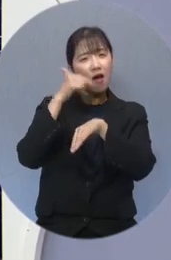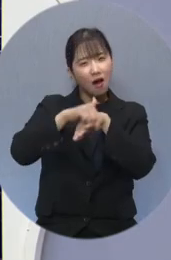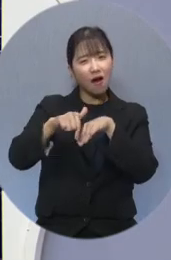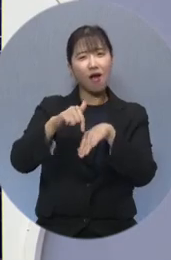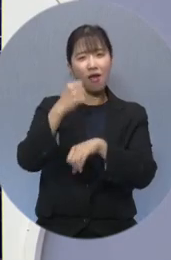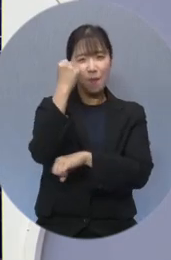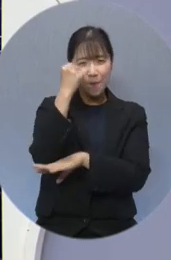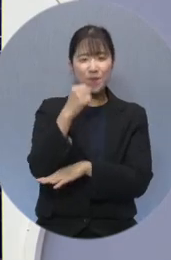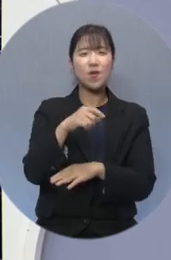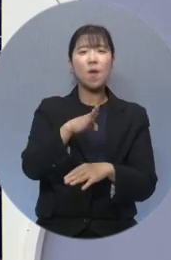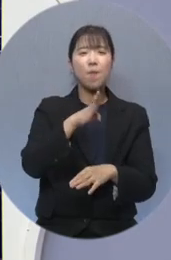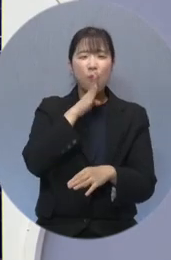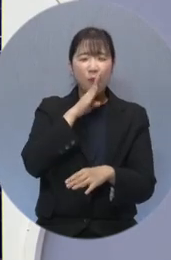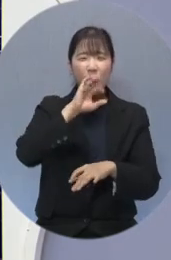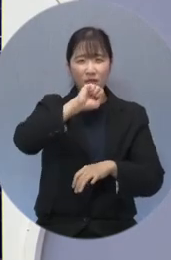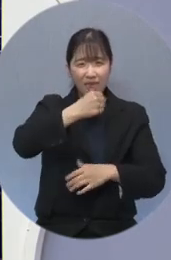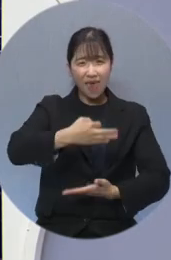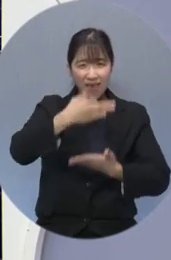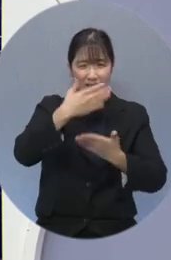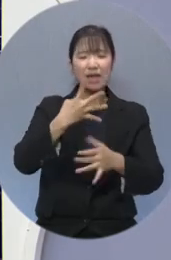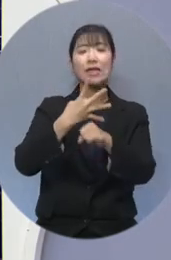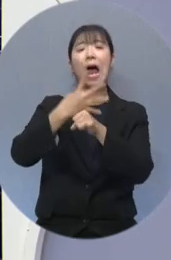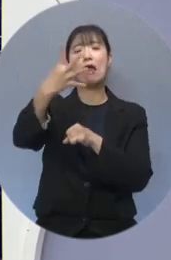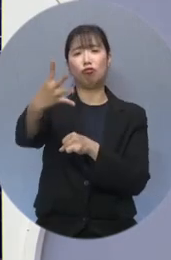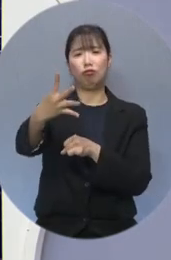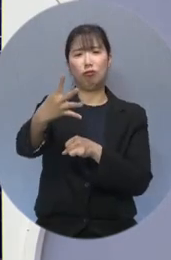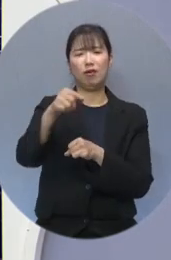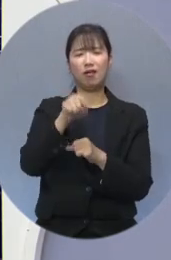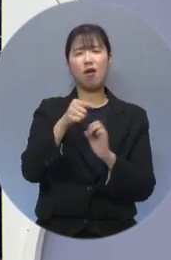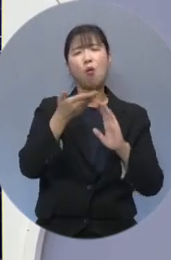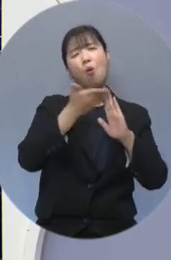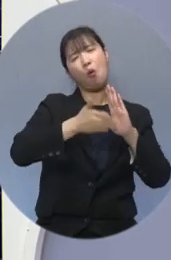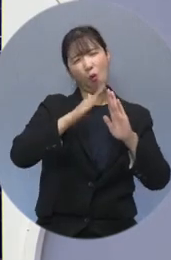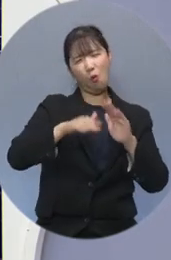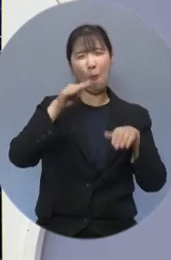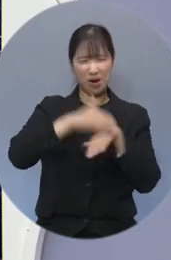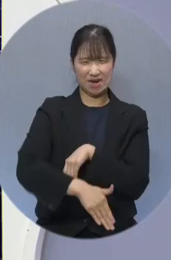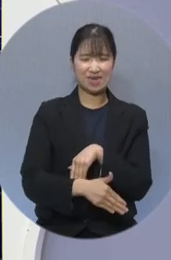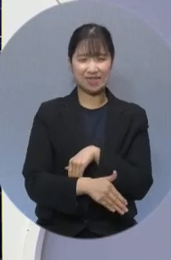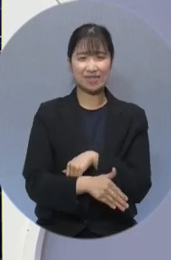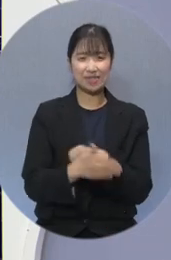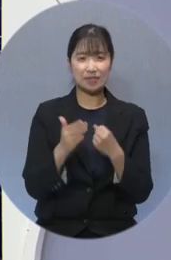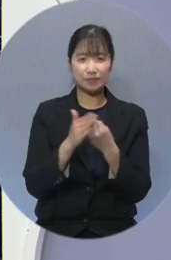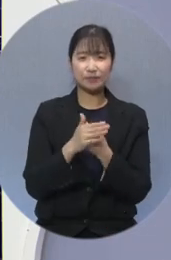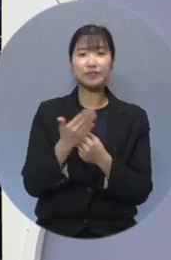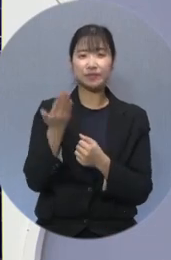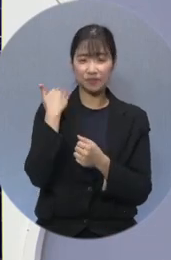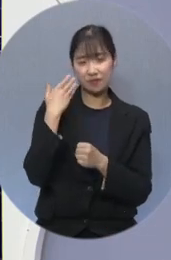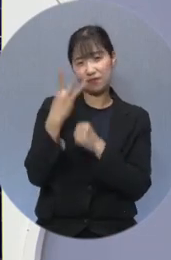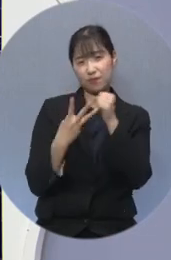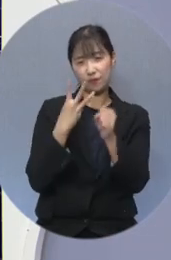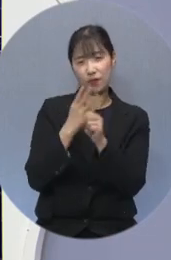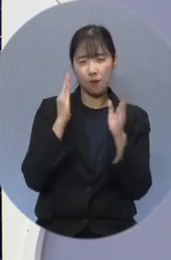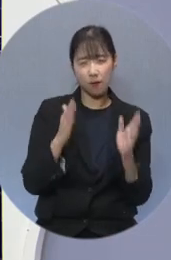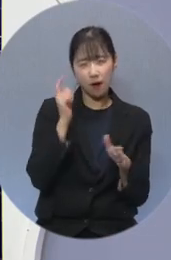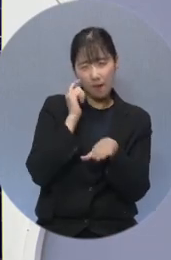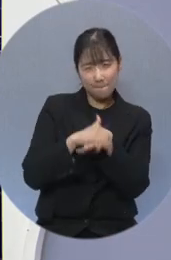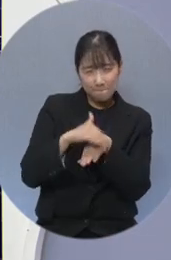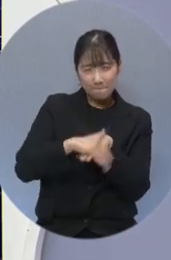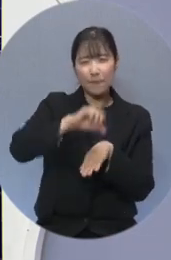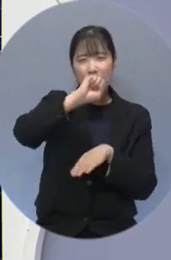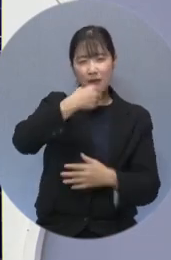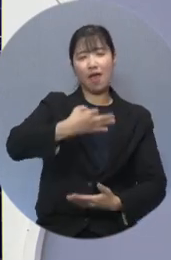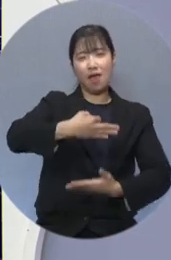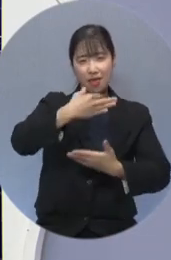예산은 4년 뒤에 나옵니다. 이게 이제 공공의 영역인데 이제 지난 3년 동안 계획을 세우고